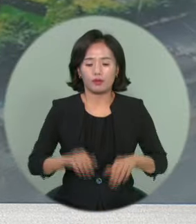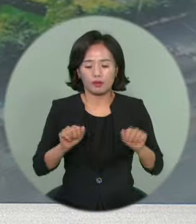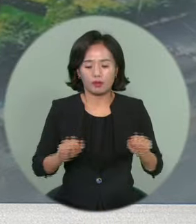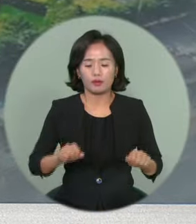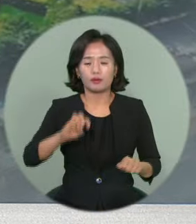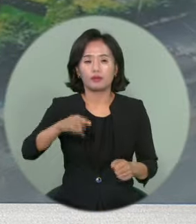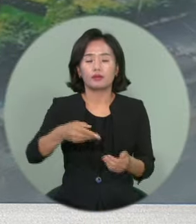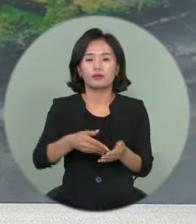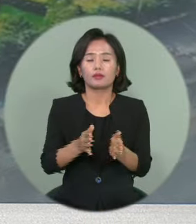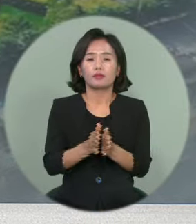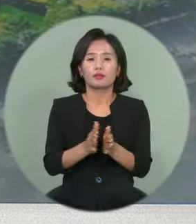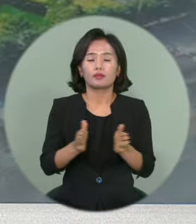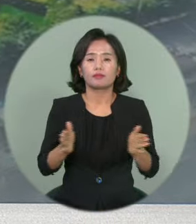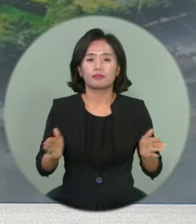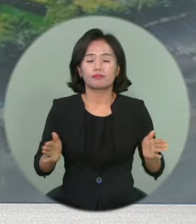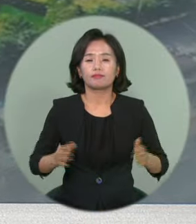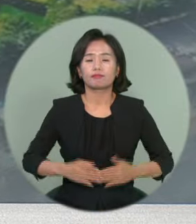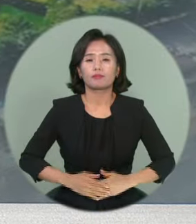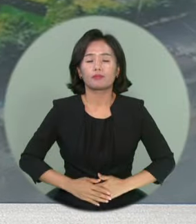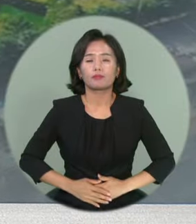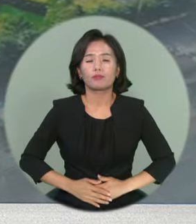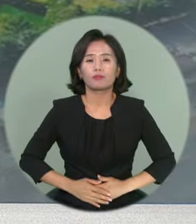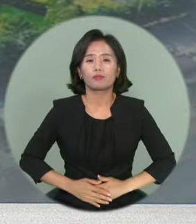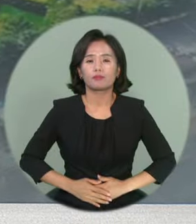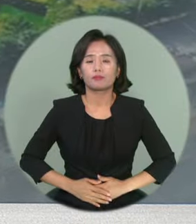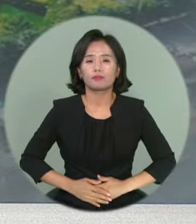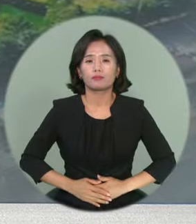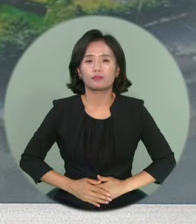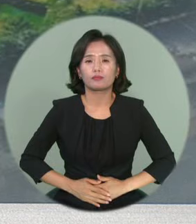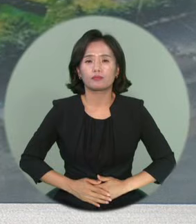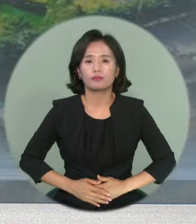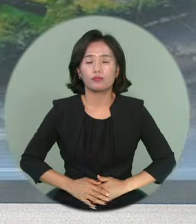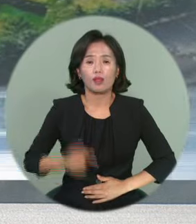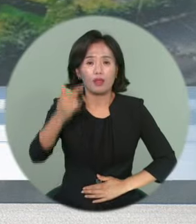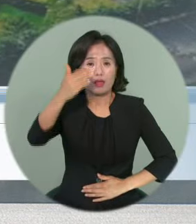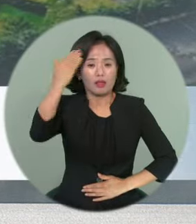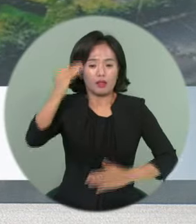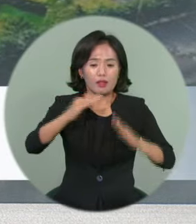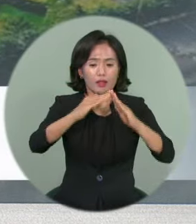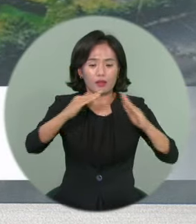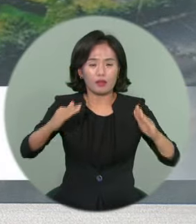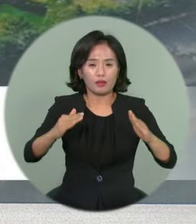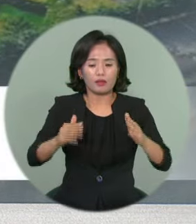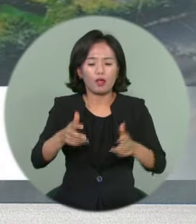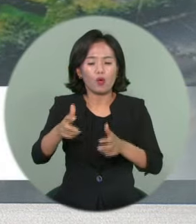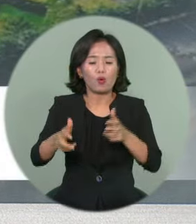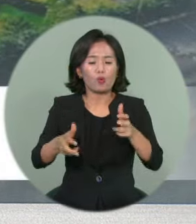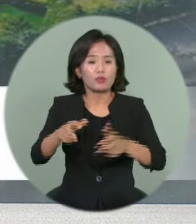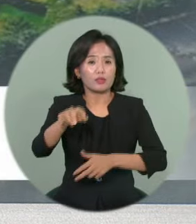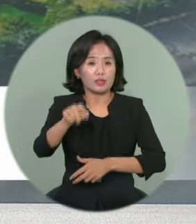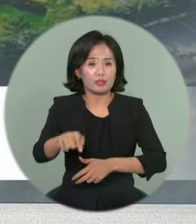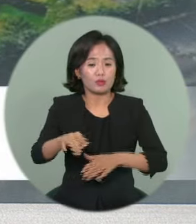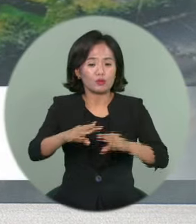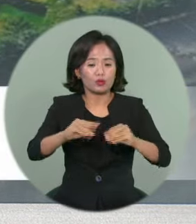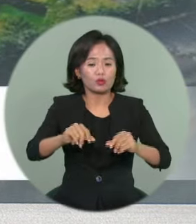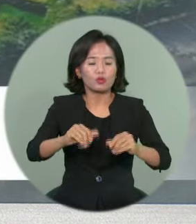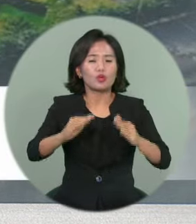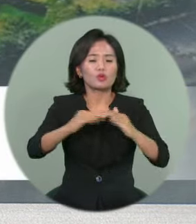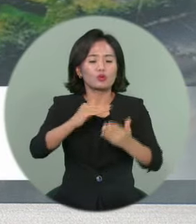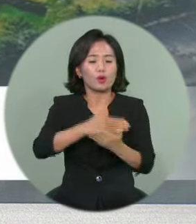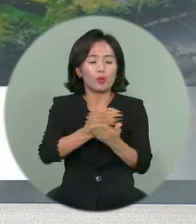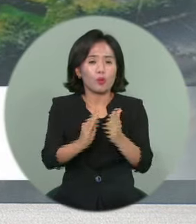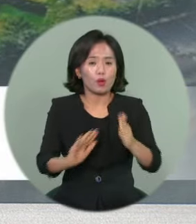여러분 안녕하십니까 광주 NBC 뉴스데스크 시작합니다 옛 전남 일신방직 부지에 들어서는 주거복합